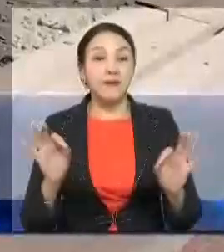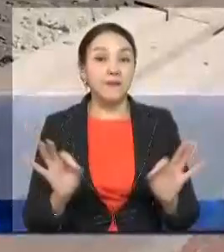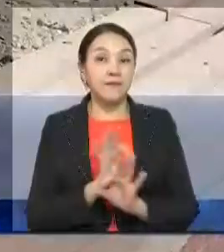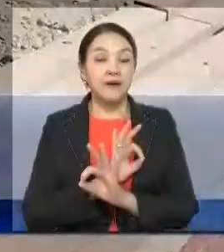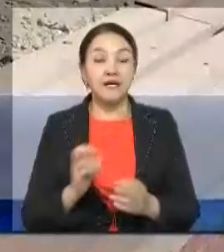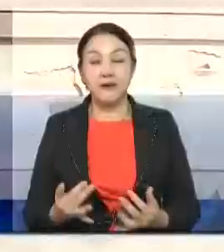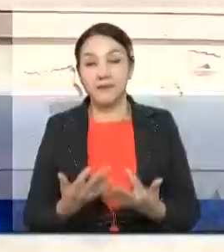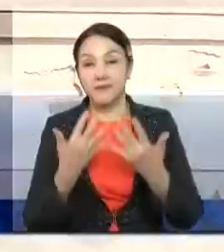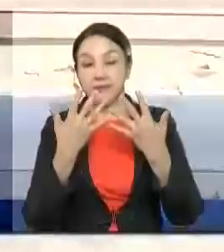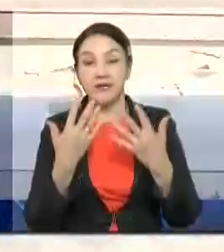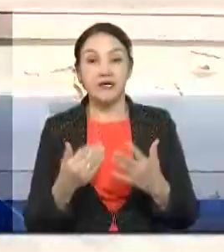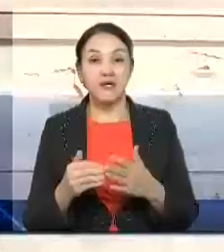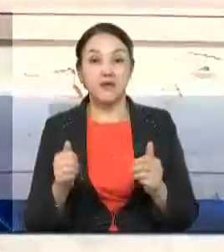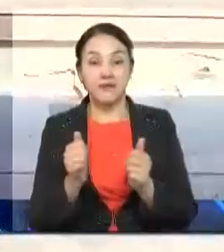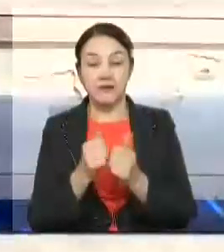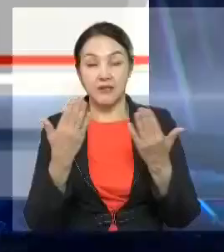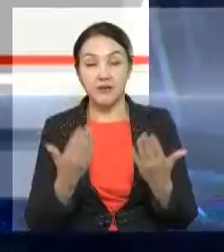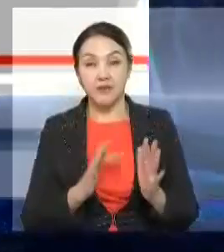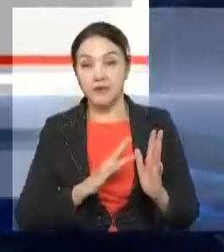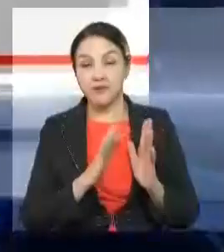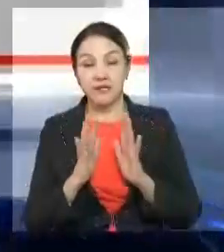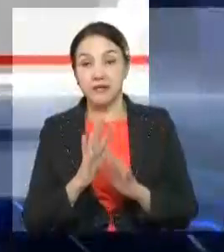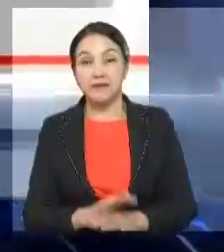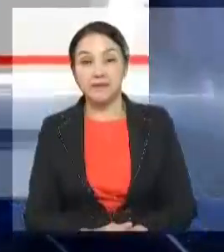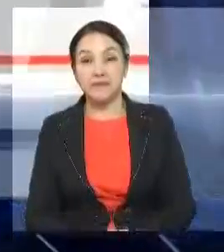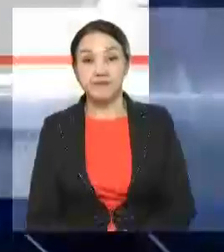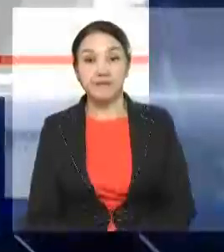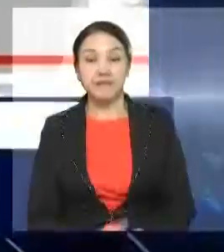музыкального фонтана, расположенного на данном бульваре.